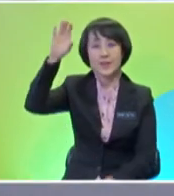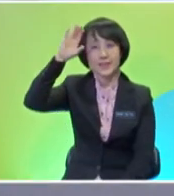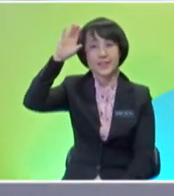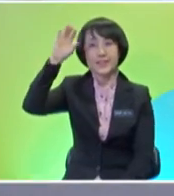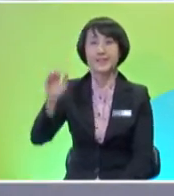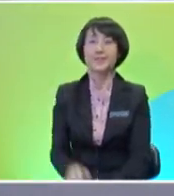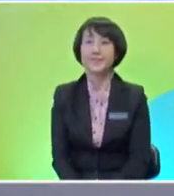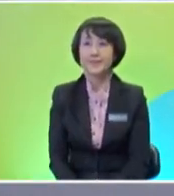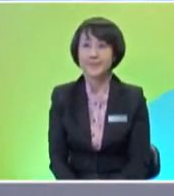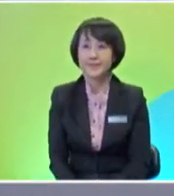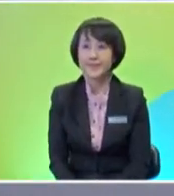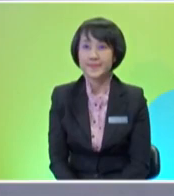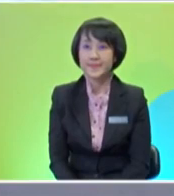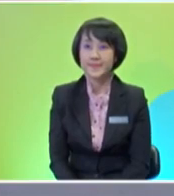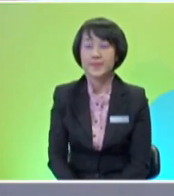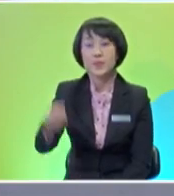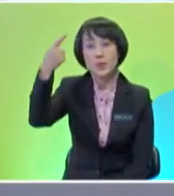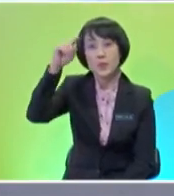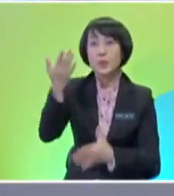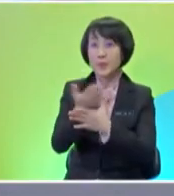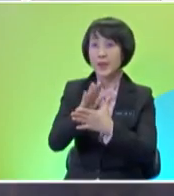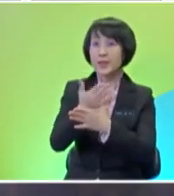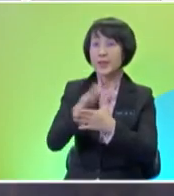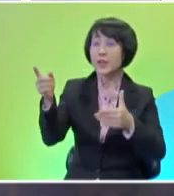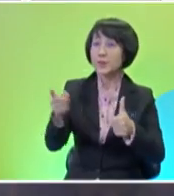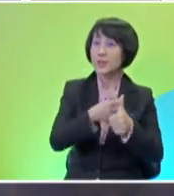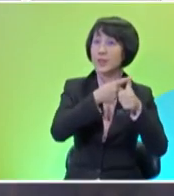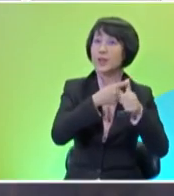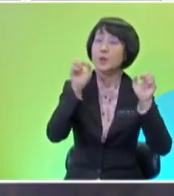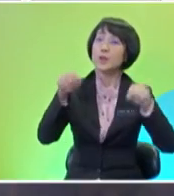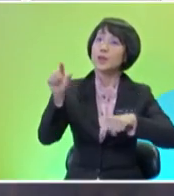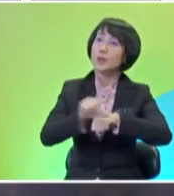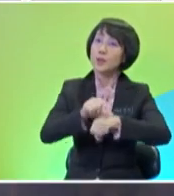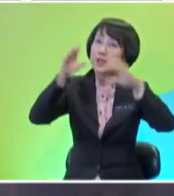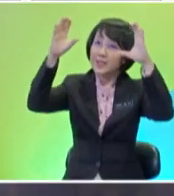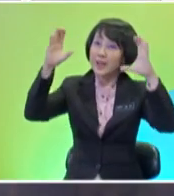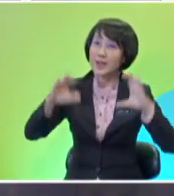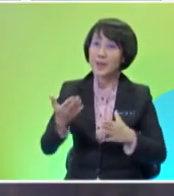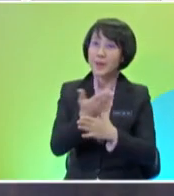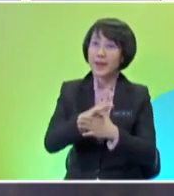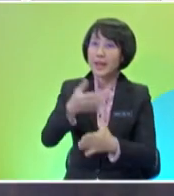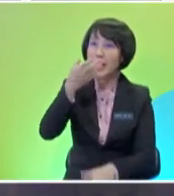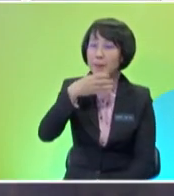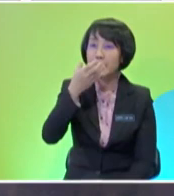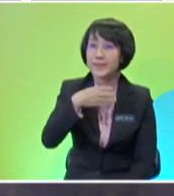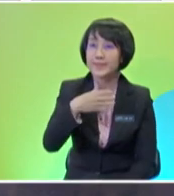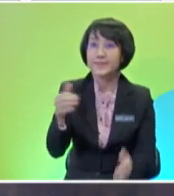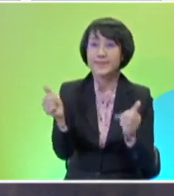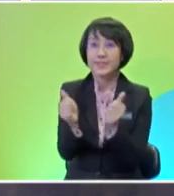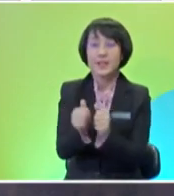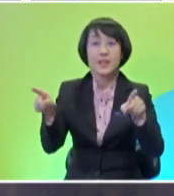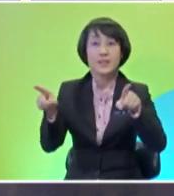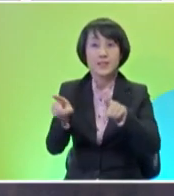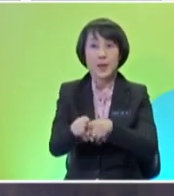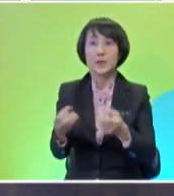untuk bahagia pertama kita boleh menggunakan cara membahagiakan evening dengan sama